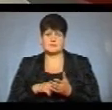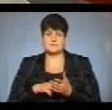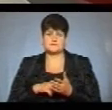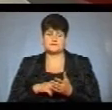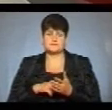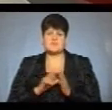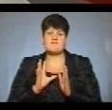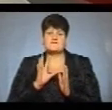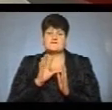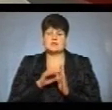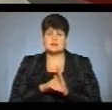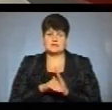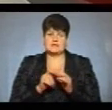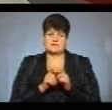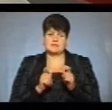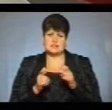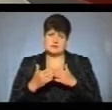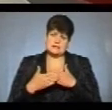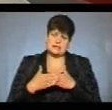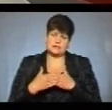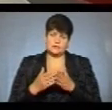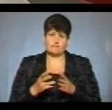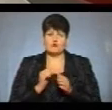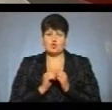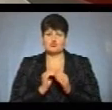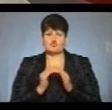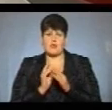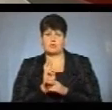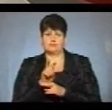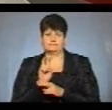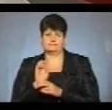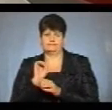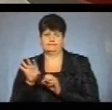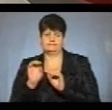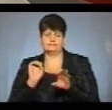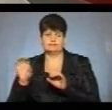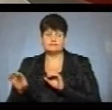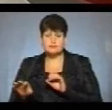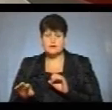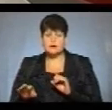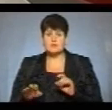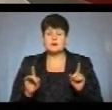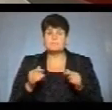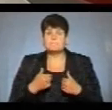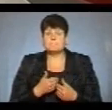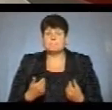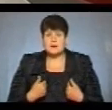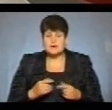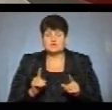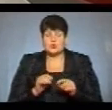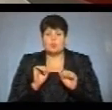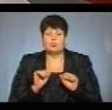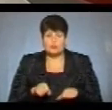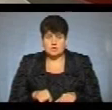питань, вкладали в квитанції на другій стороні, і в кожну хату вона доходила, бо квитанція приходила. Ми то що ми могли, що